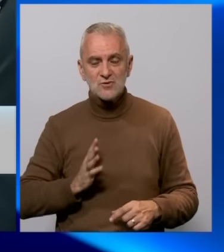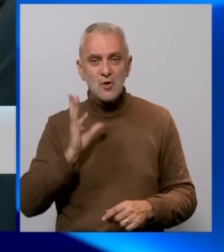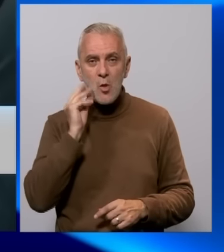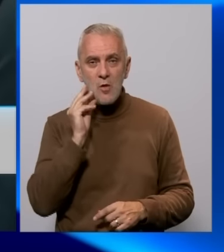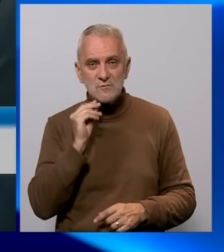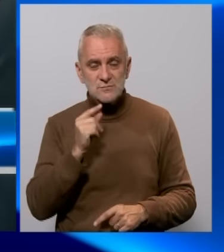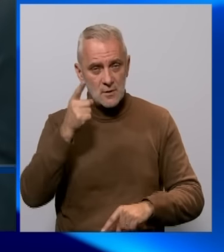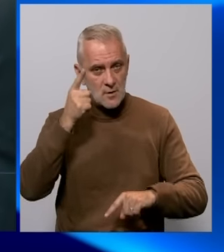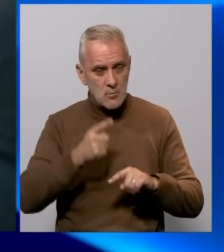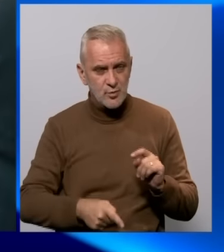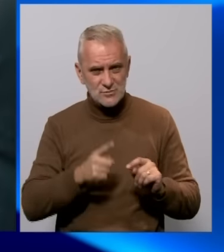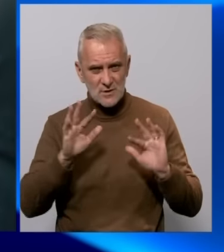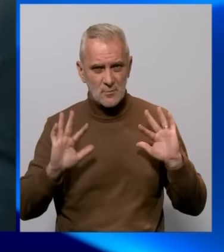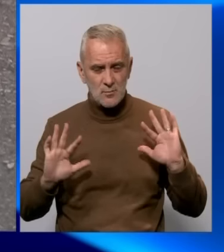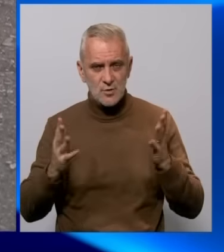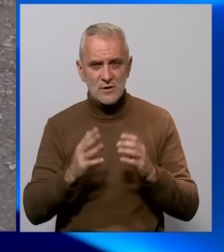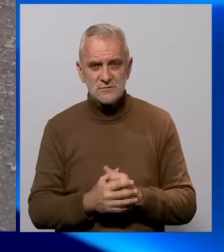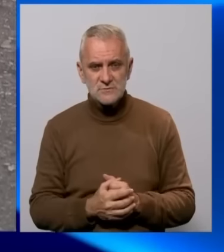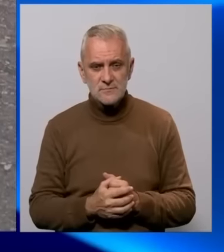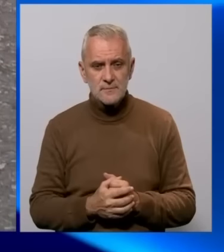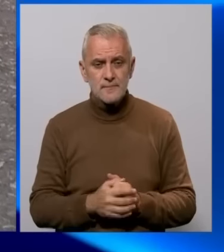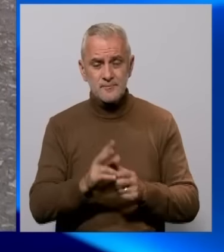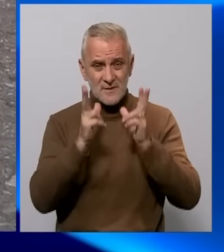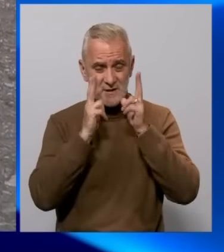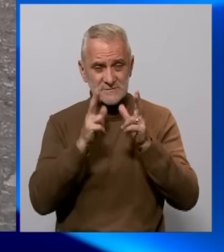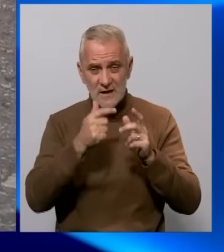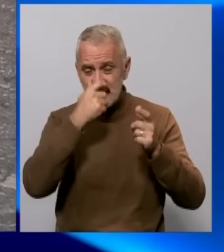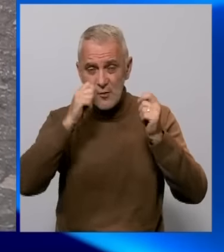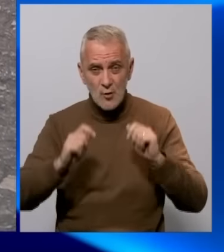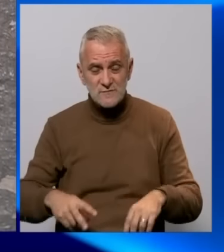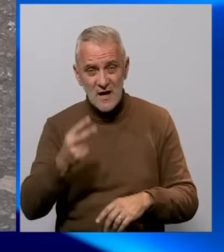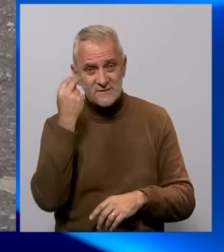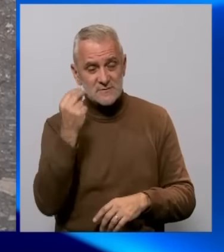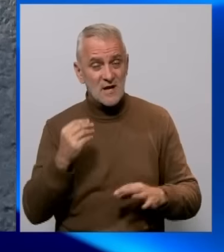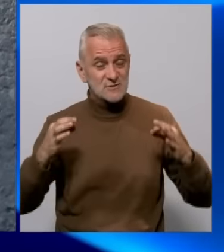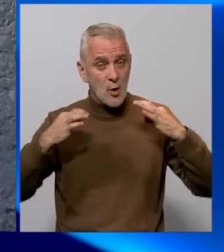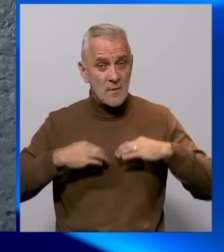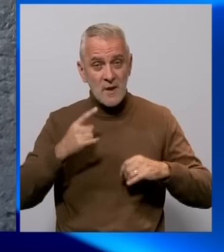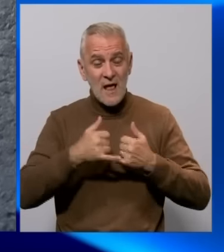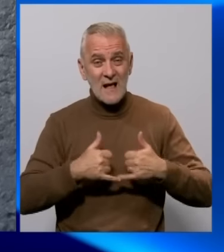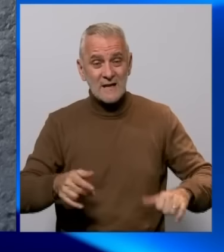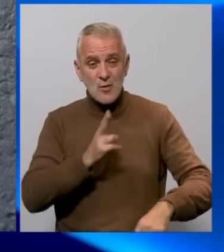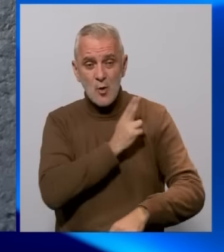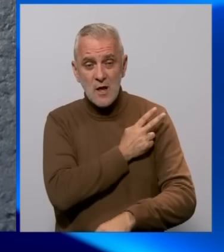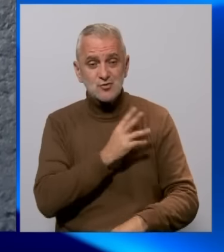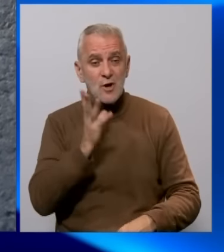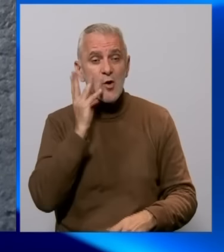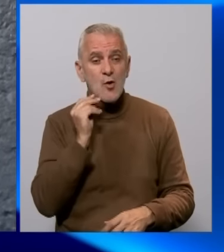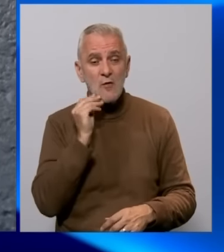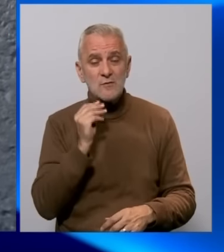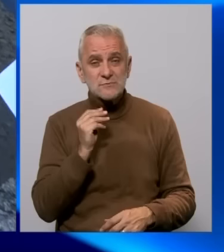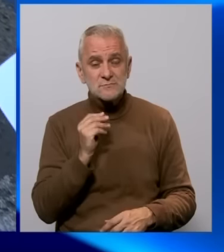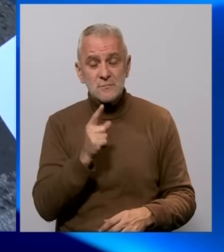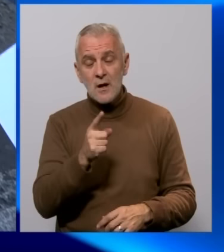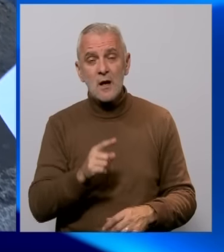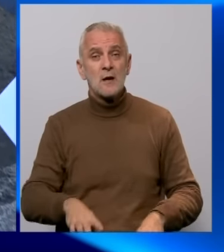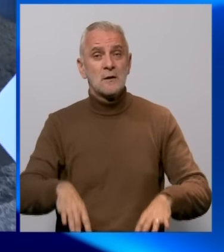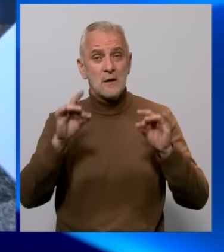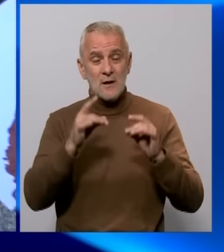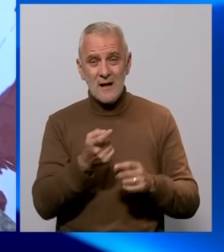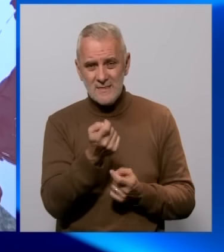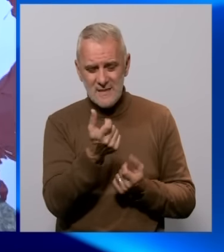na posljednjem u nizu protesta. Pored zahtjeva za ostavkom srbijanskog premijera i gradonačelnika Novog Sada te otkrivanjem detalja